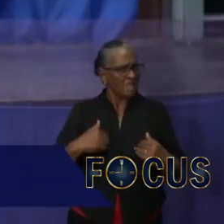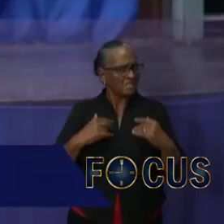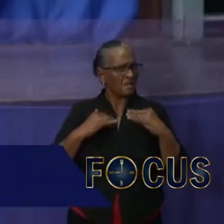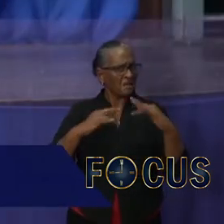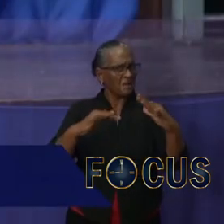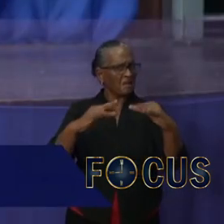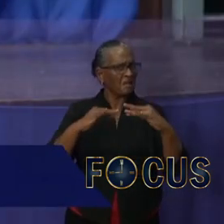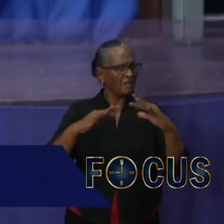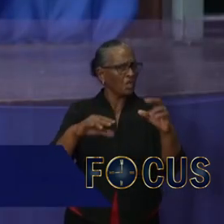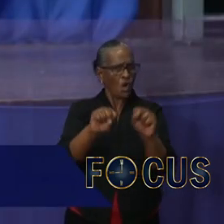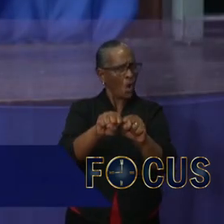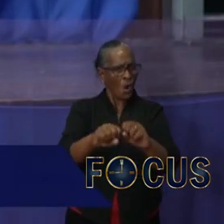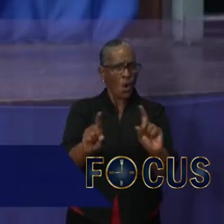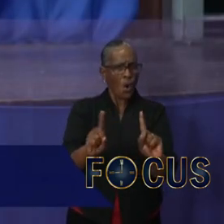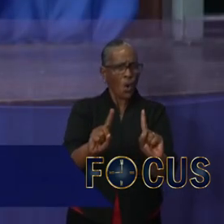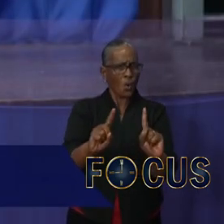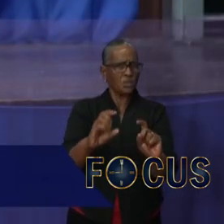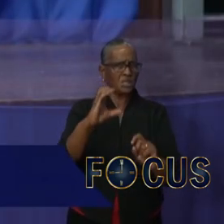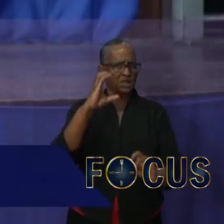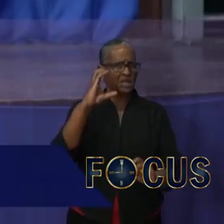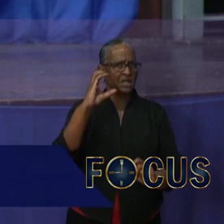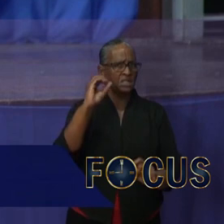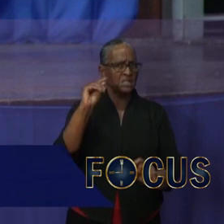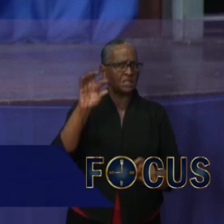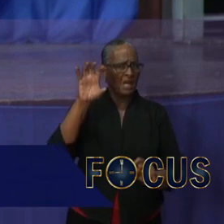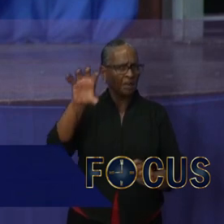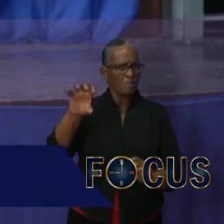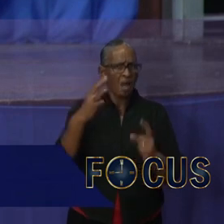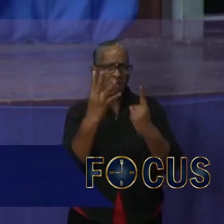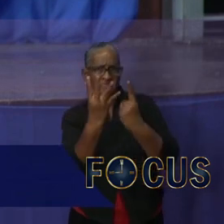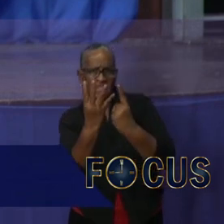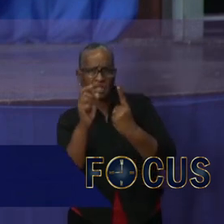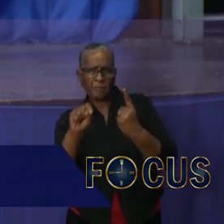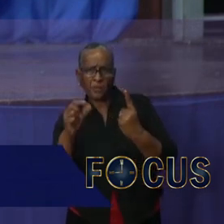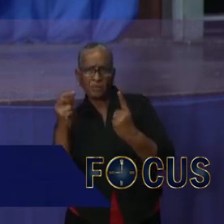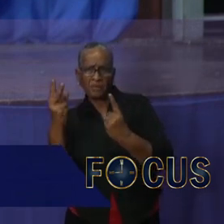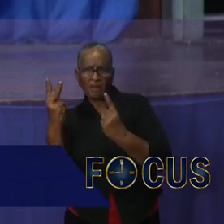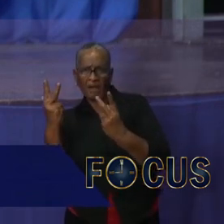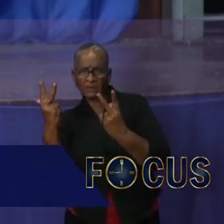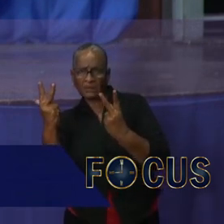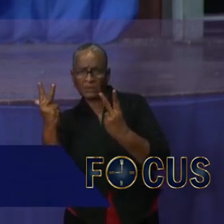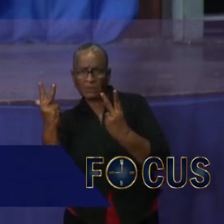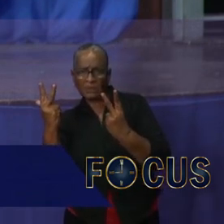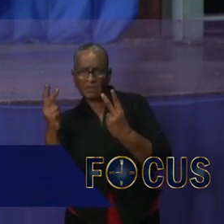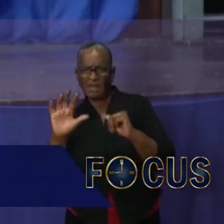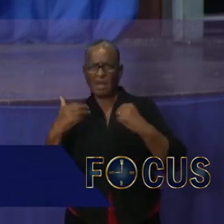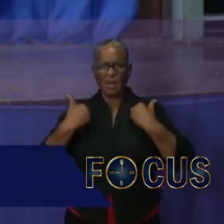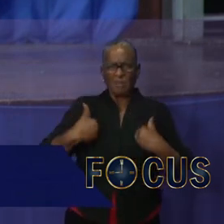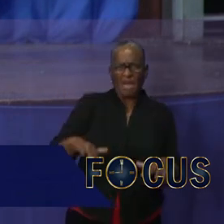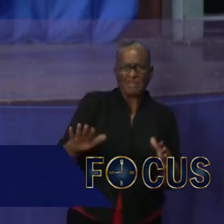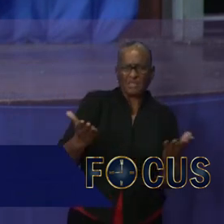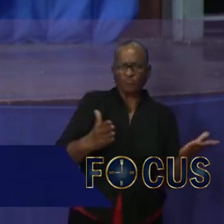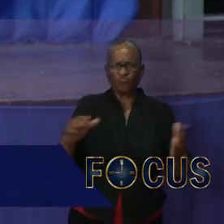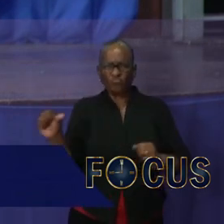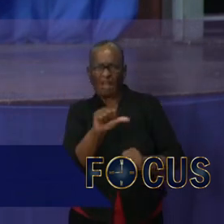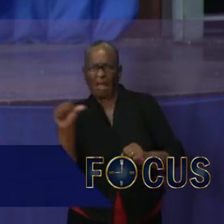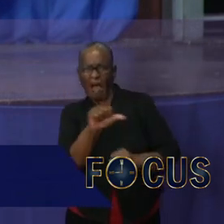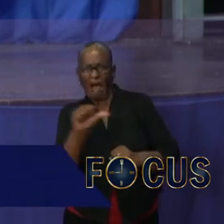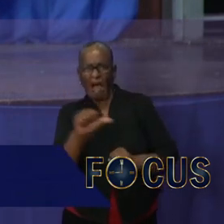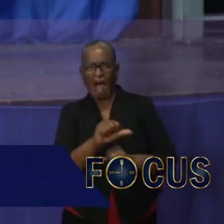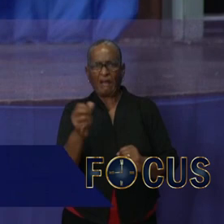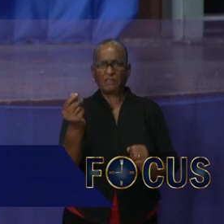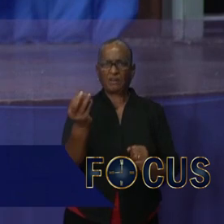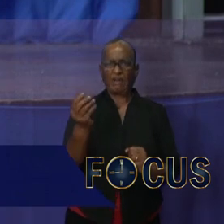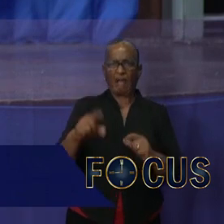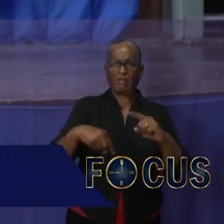zegt, of de centrale bank zegt, de koers is 14,28. En dan gaat mensen hun eigen koers